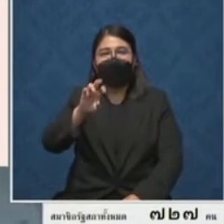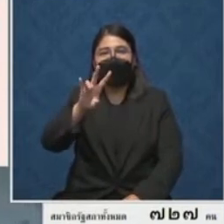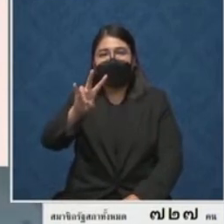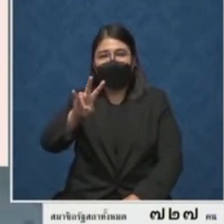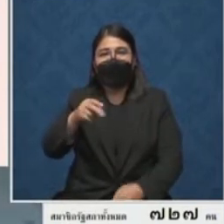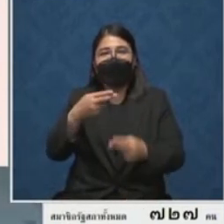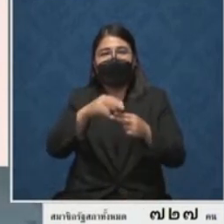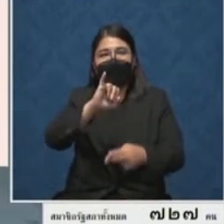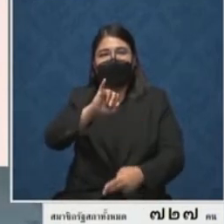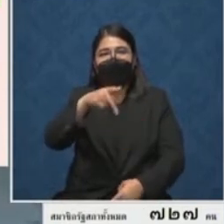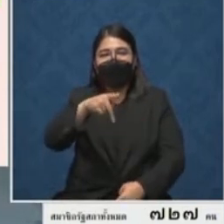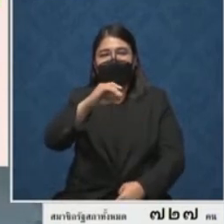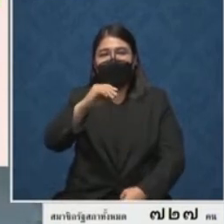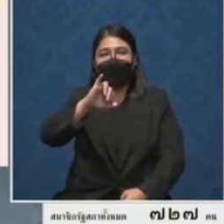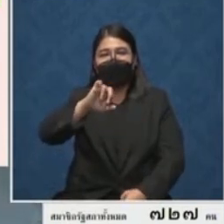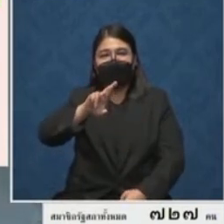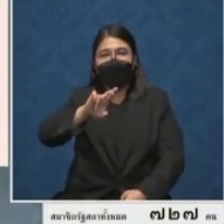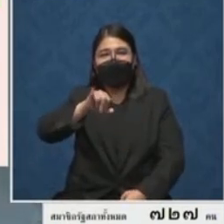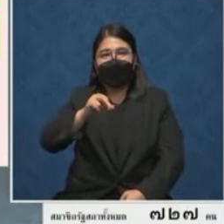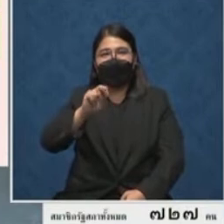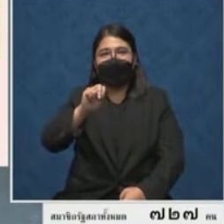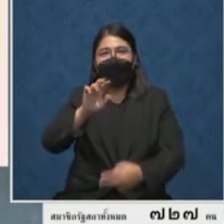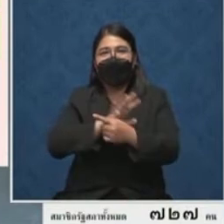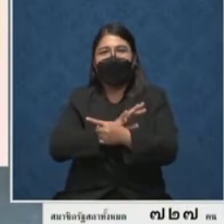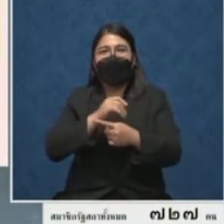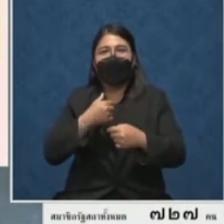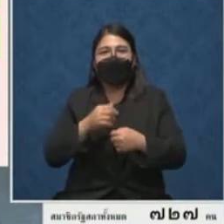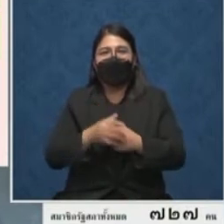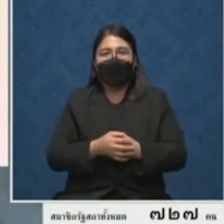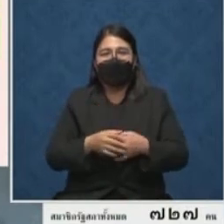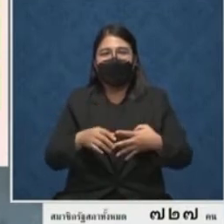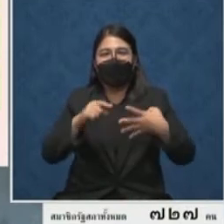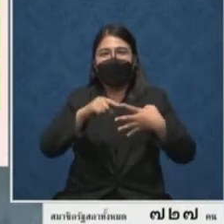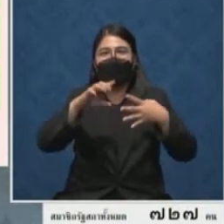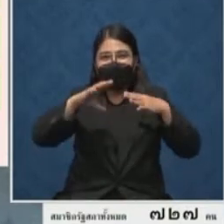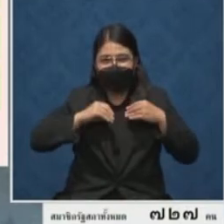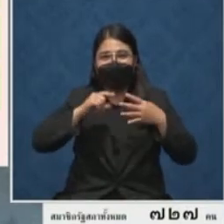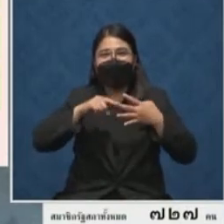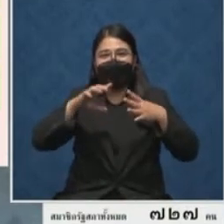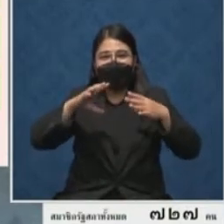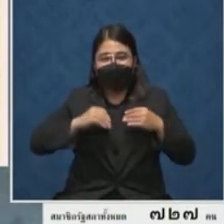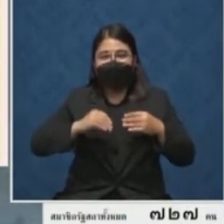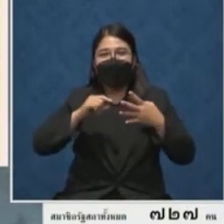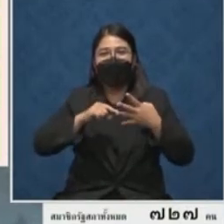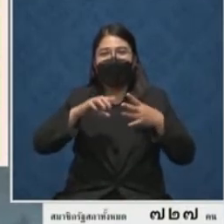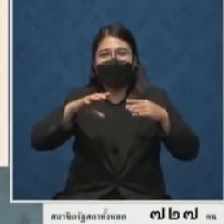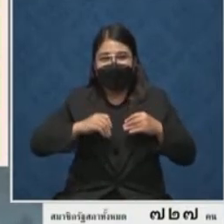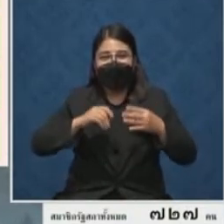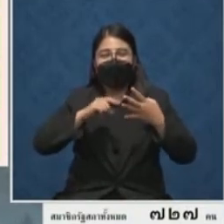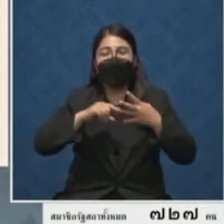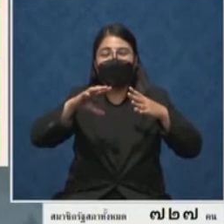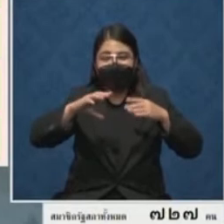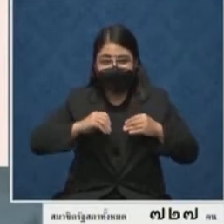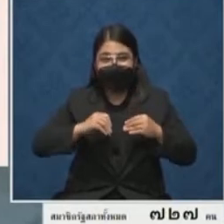2รับหลักการ3รับหลักการ4รับหลักการ 378นางสาวไพลินเ